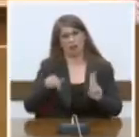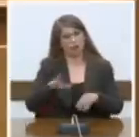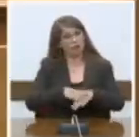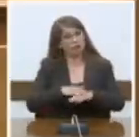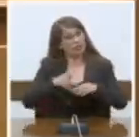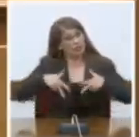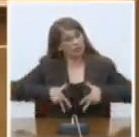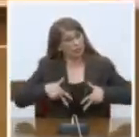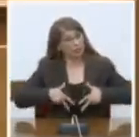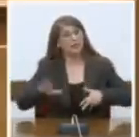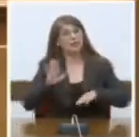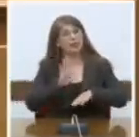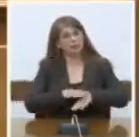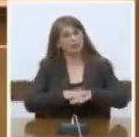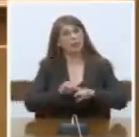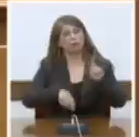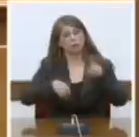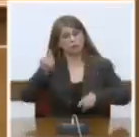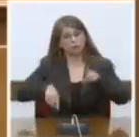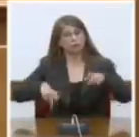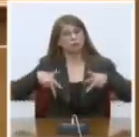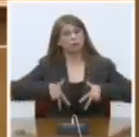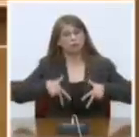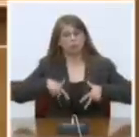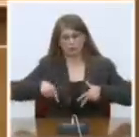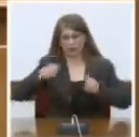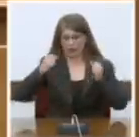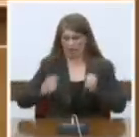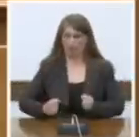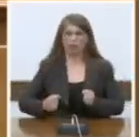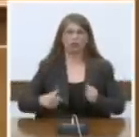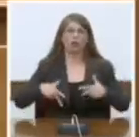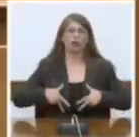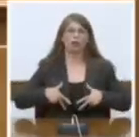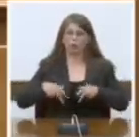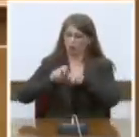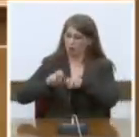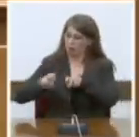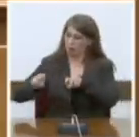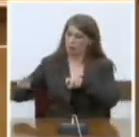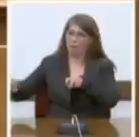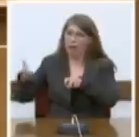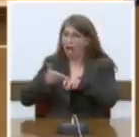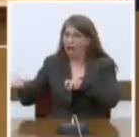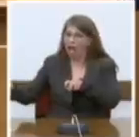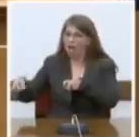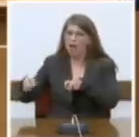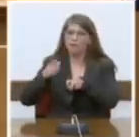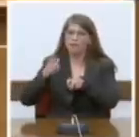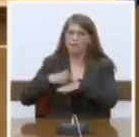κυβερνήσεις. Και φταίγαν κάποιοι υπουργοί που σήμερα κάθονται στα υπουργικά έρδρανα. Και από πολλές